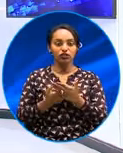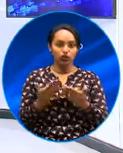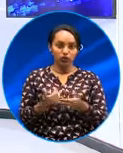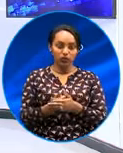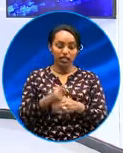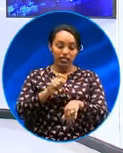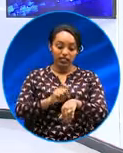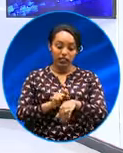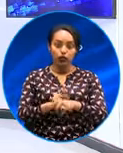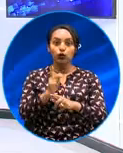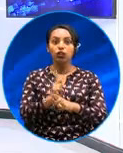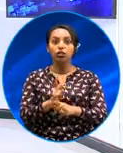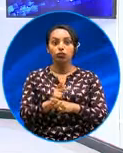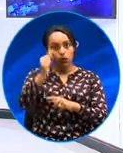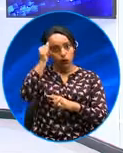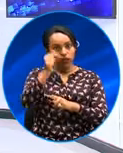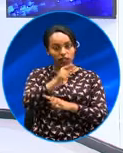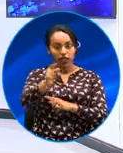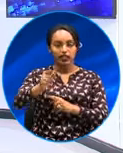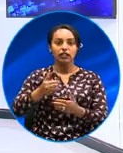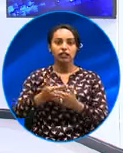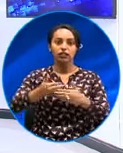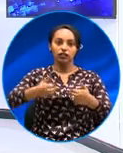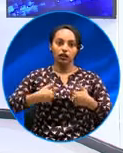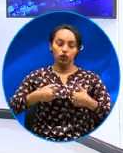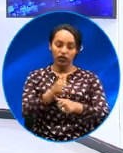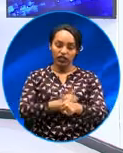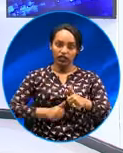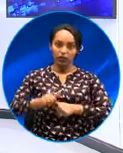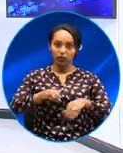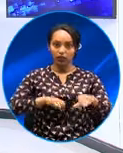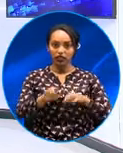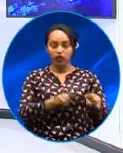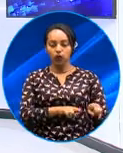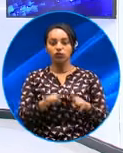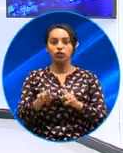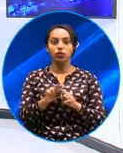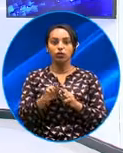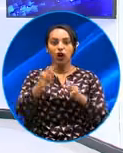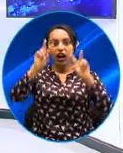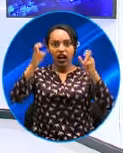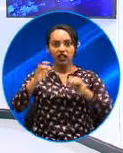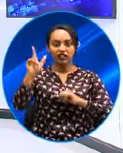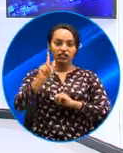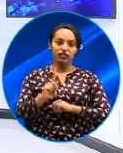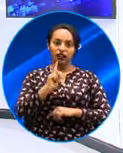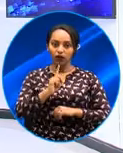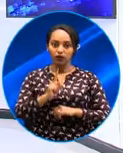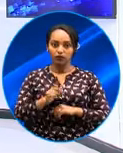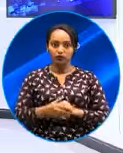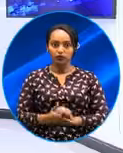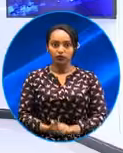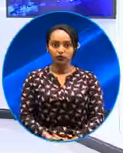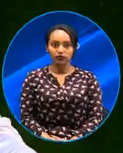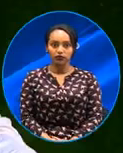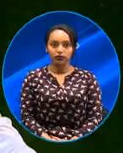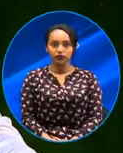መረጃዎችም ሰዓታቸውን እየጠበቁ ወደ እናንተ ይደርሳሉ። ቀዳሚ ማድረገው ደግሞ አርእስተ ዜና ነው።